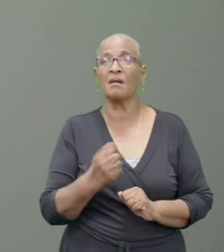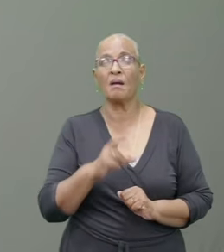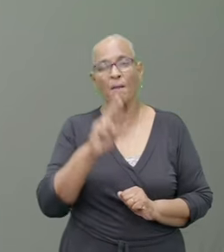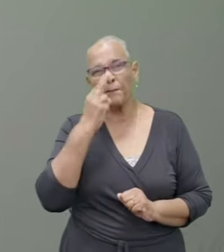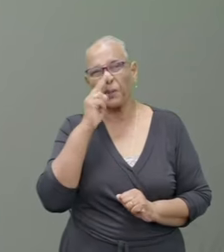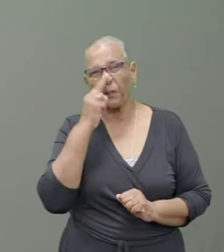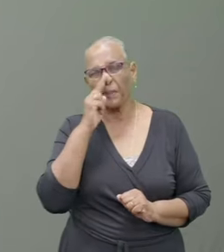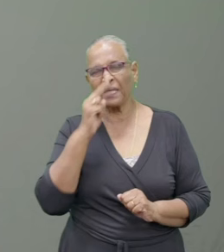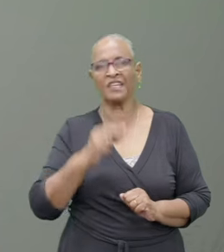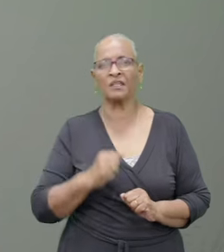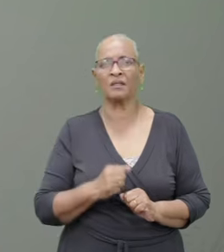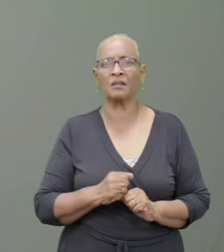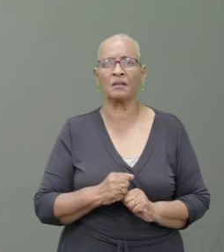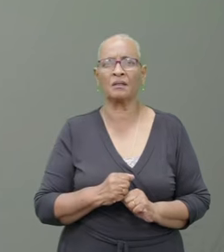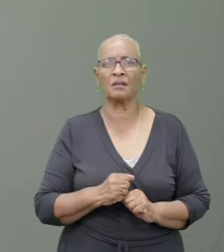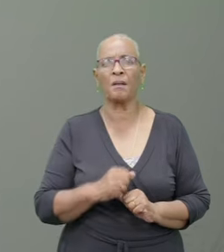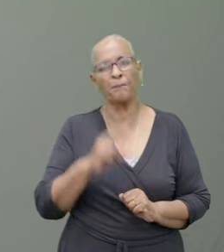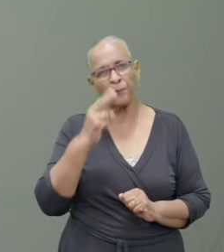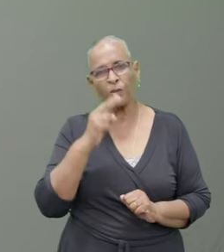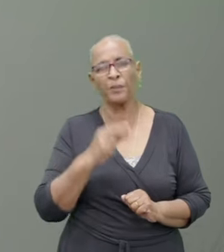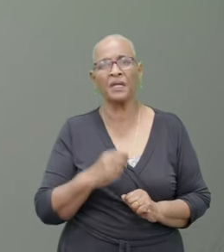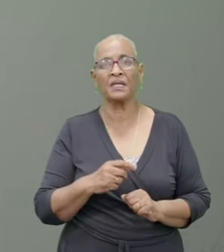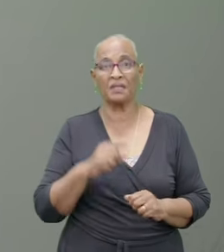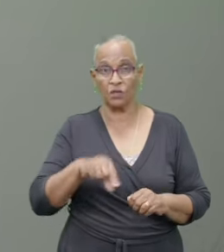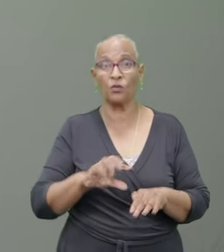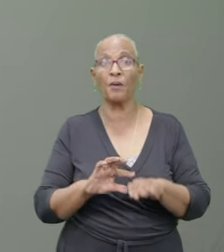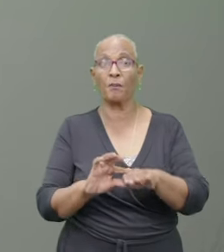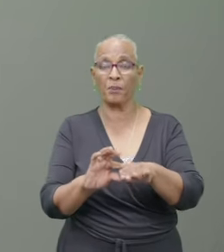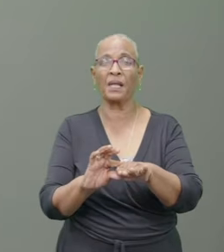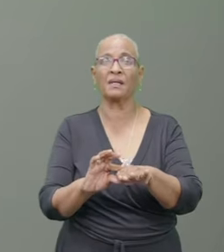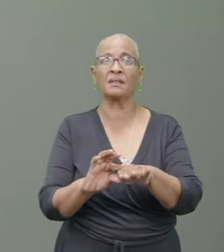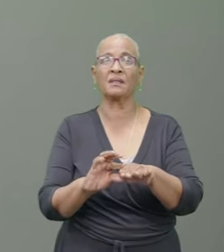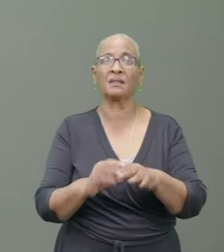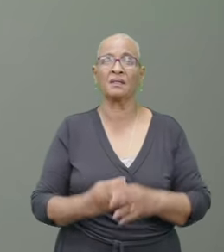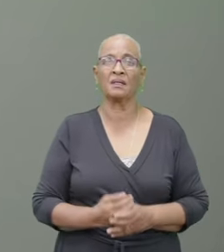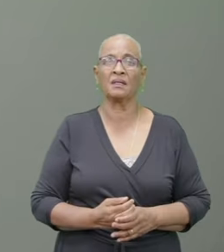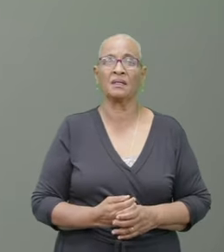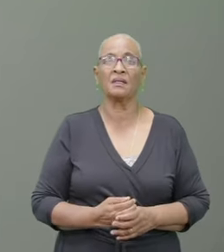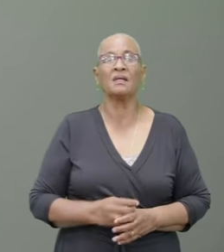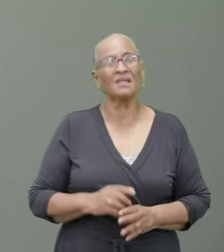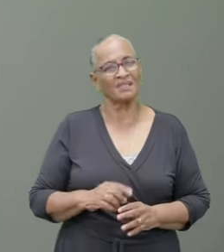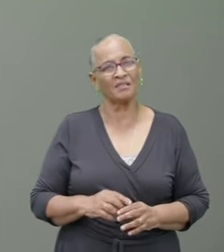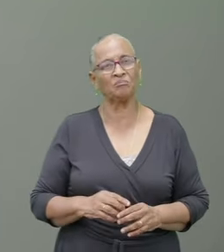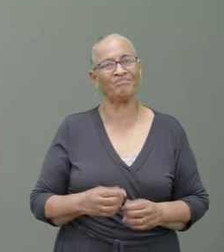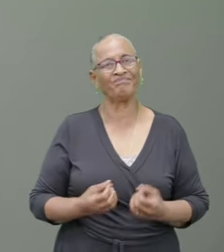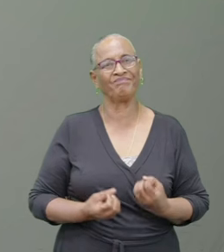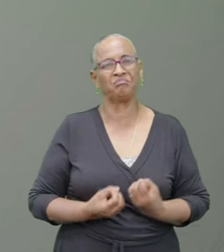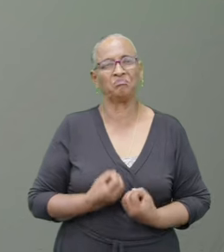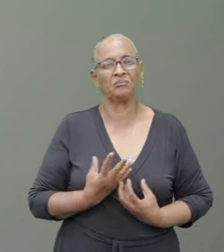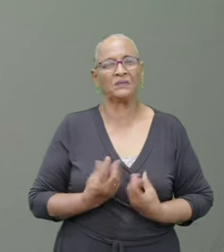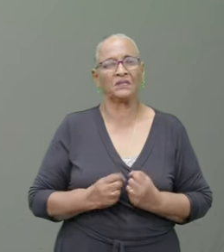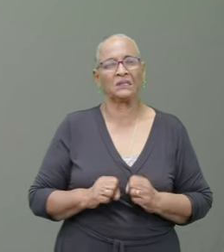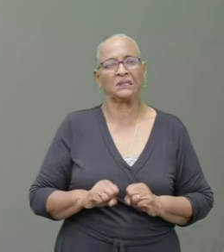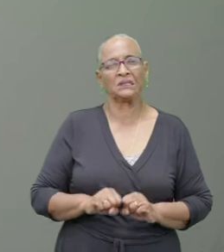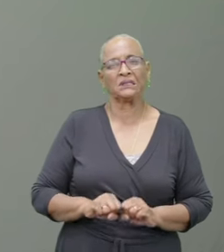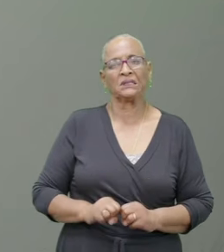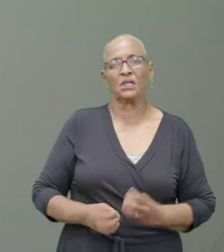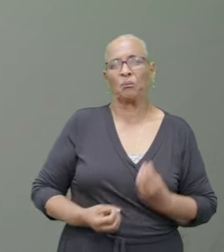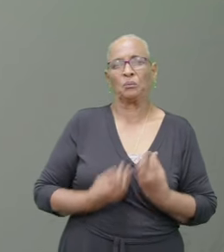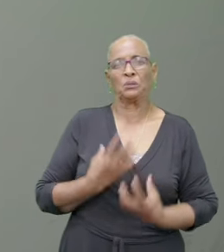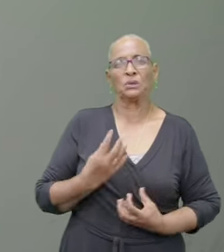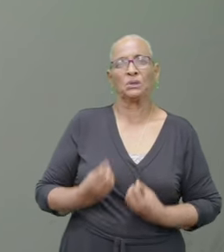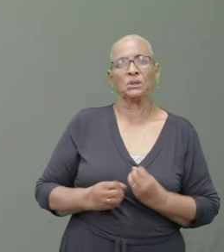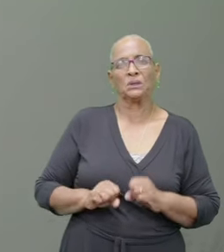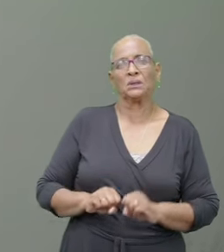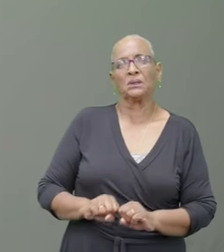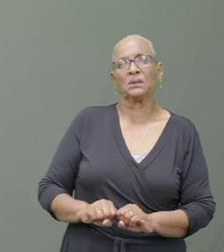proberen vanuit het beleid die demotivatie, niet de demotivatie, maar